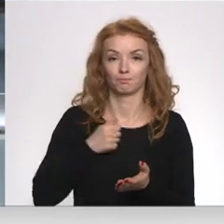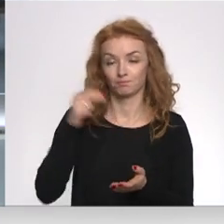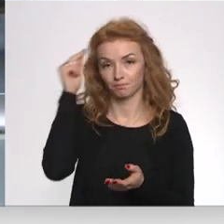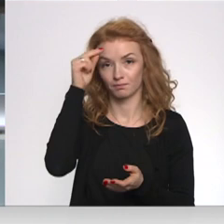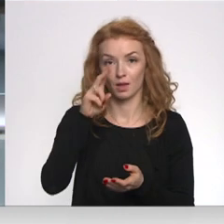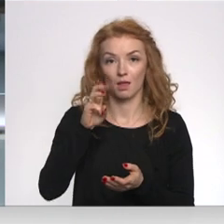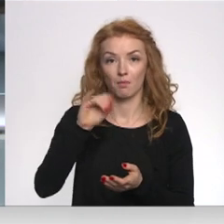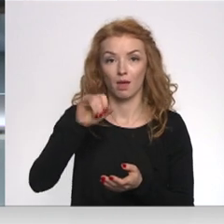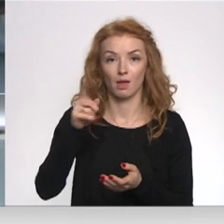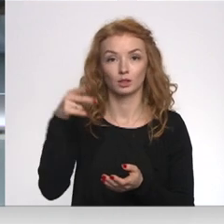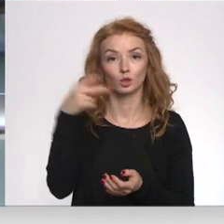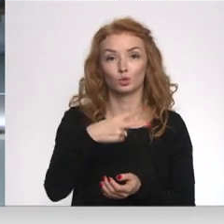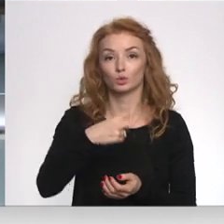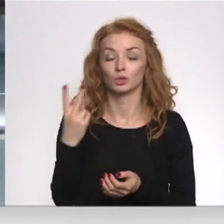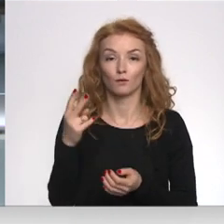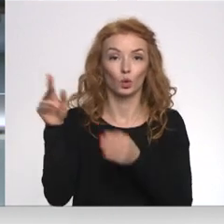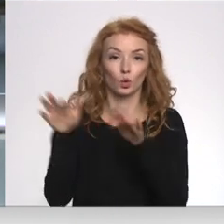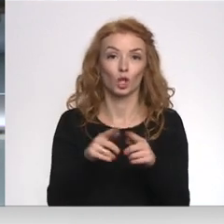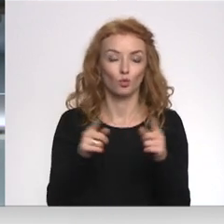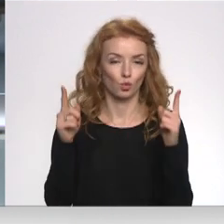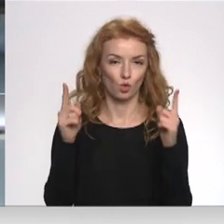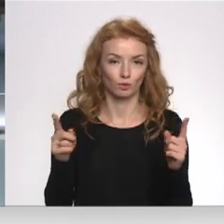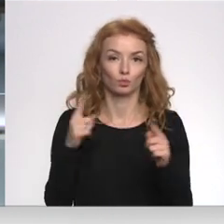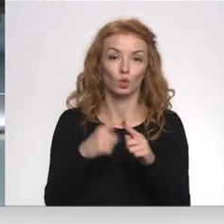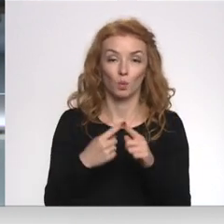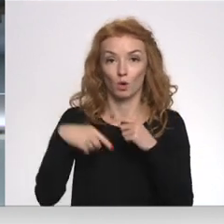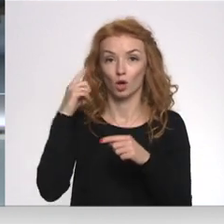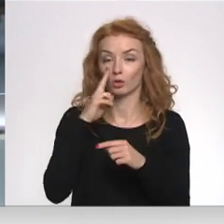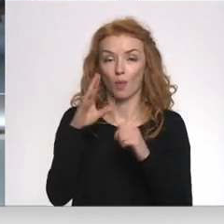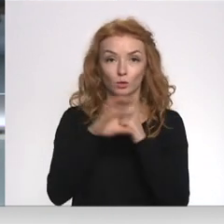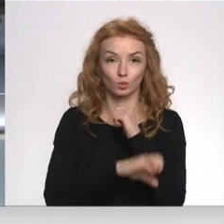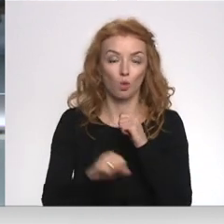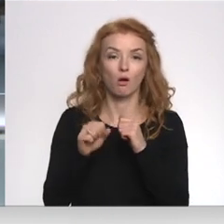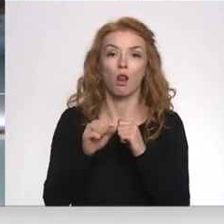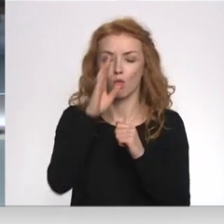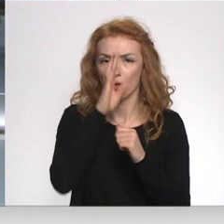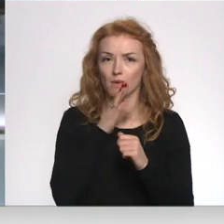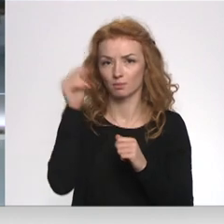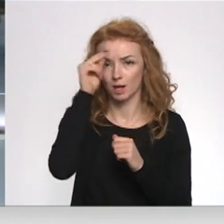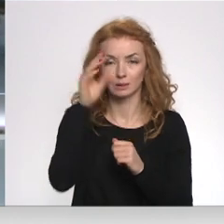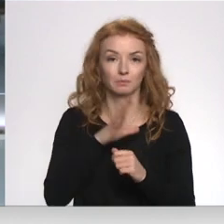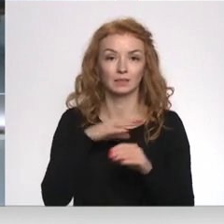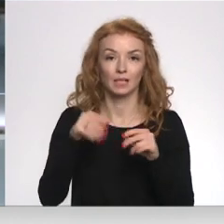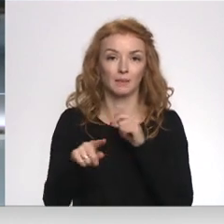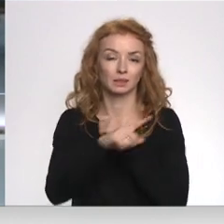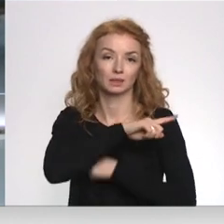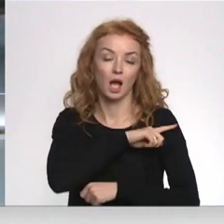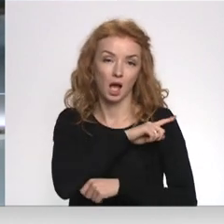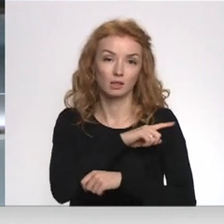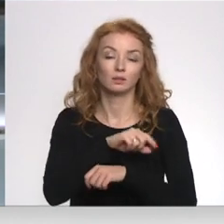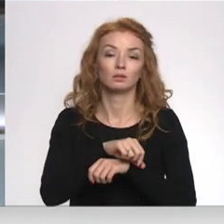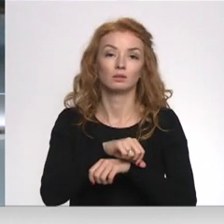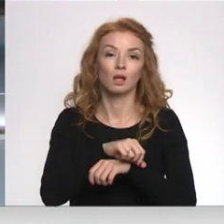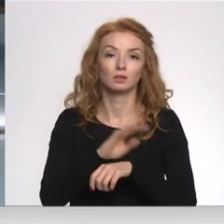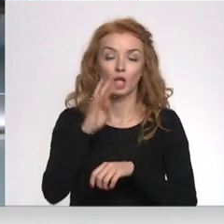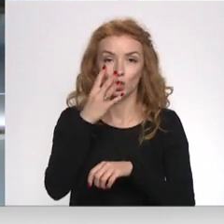Nameis 2022 rudens posms. Aizdītās nedēļas nogalēs spraigas mācības notika zemesardzes 4. Kurzemes